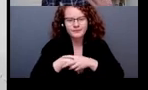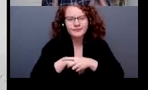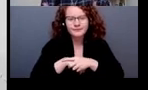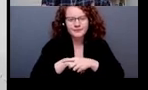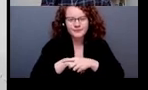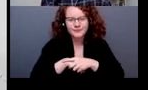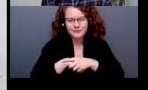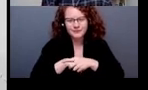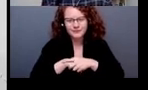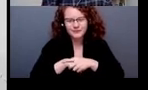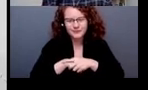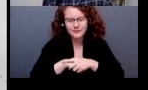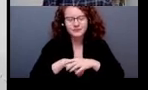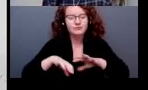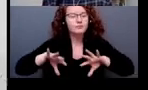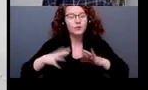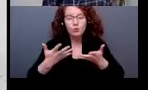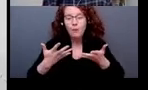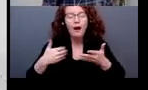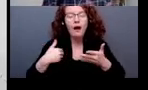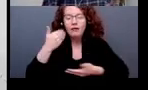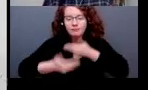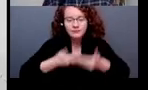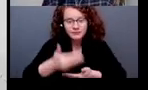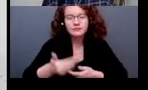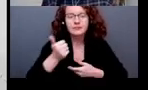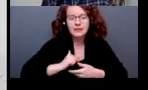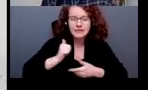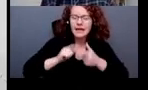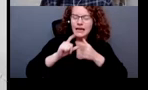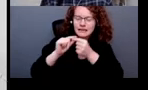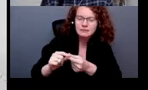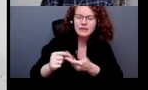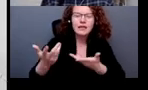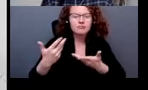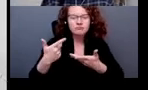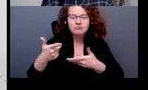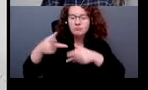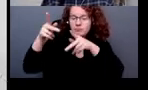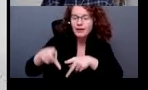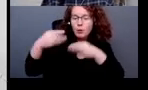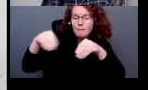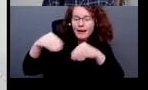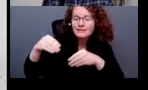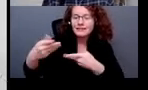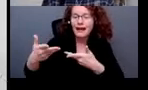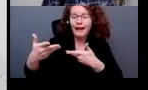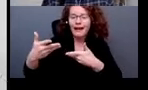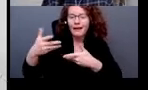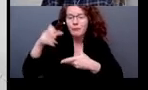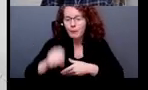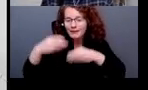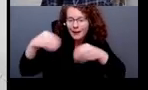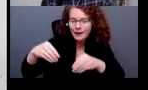fait afin de pouvoir quand même essayer d'expliquer en fait aux gérants et aux gérantes des magasins que j'avais